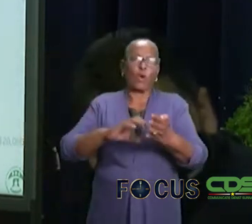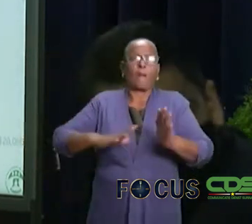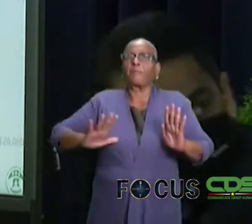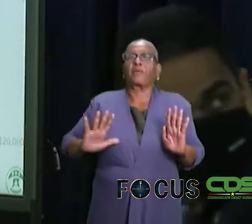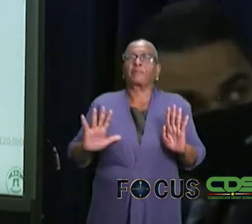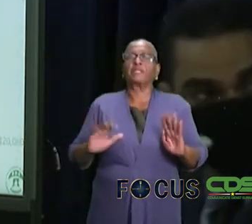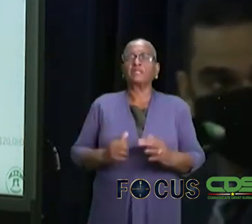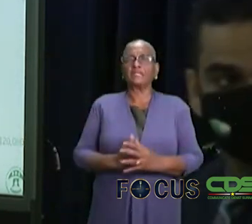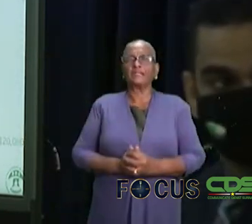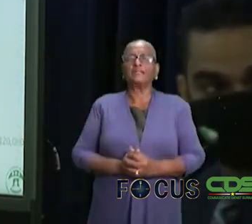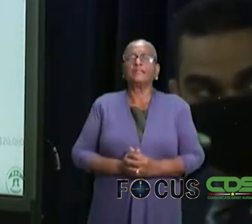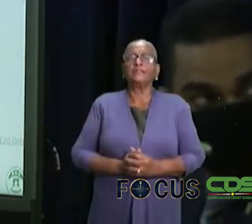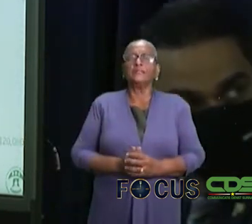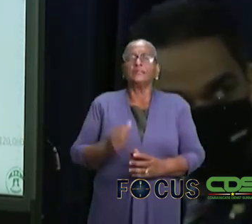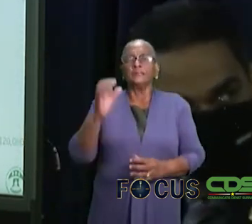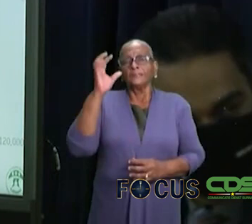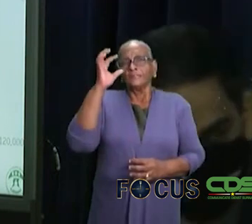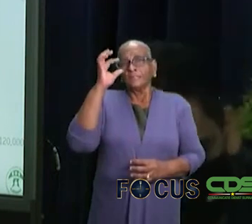Vaccinatie.